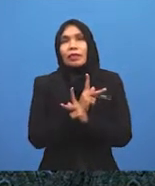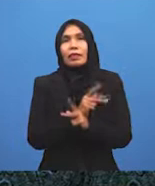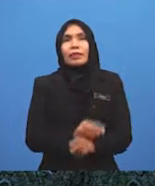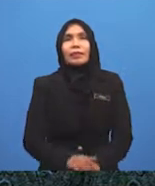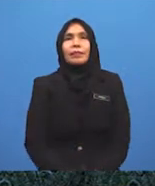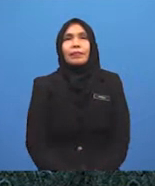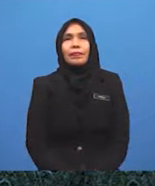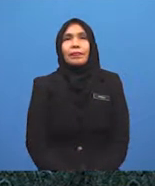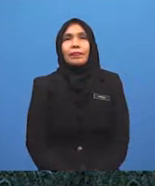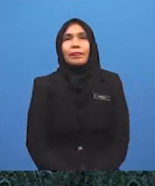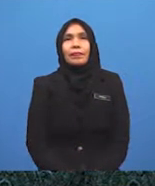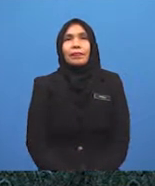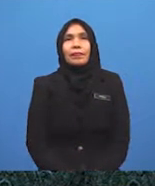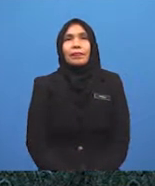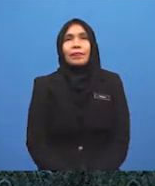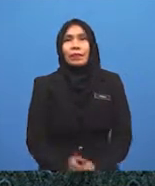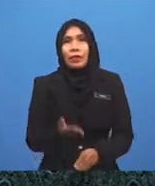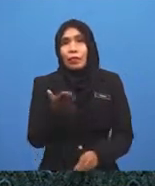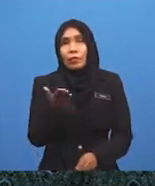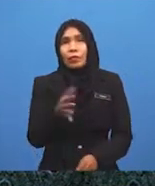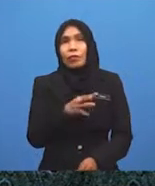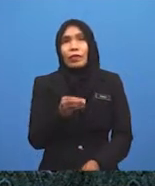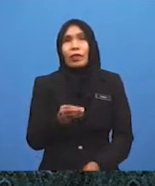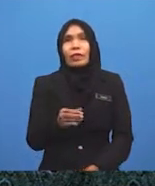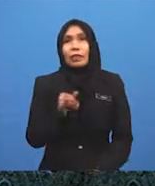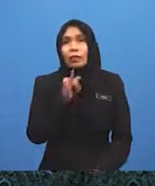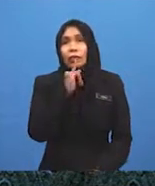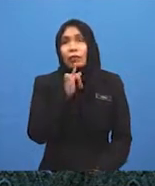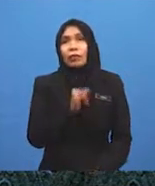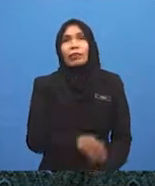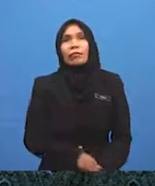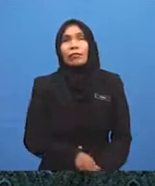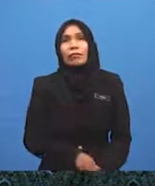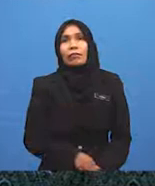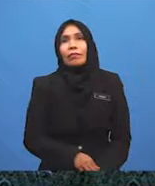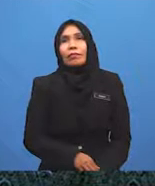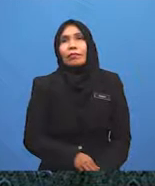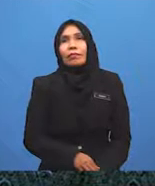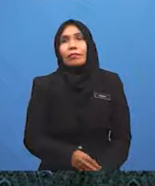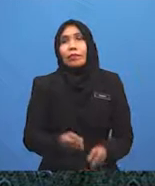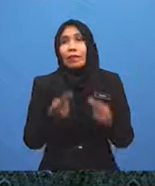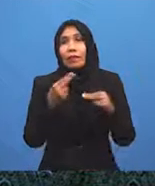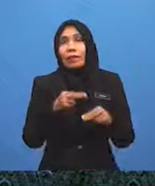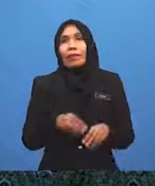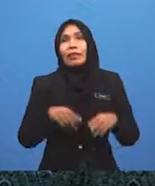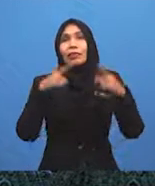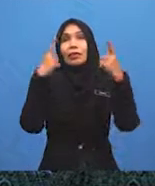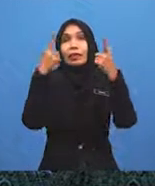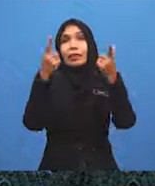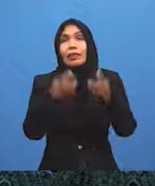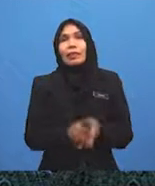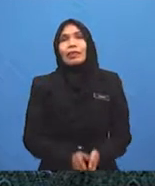Situasi 2, kamu dan ibu menghadiri majlis jamuan makan malam.